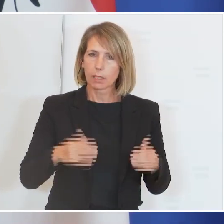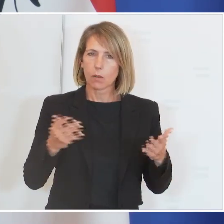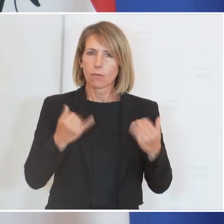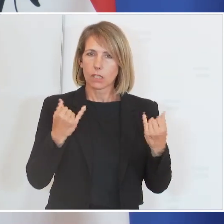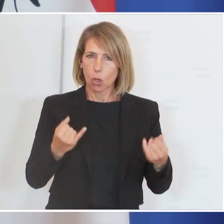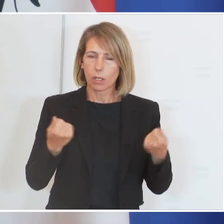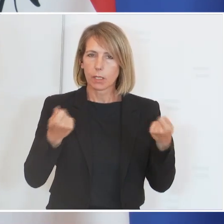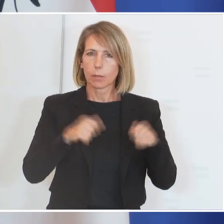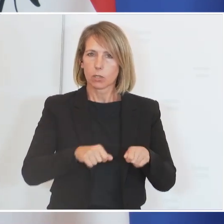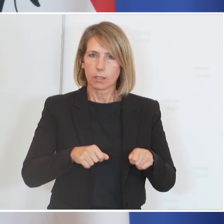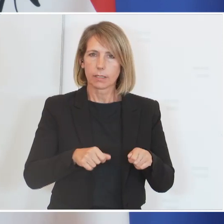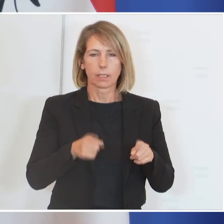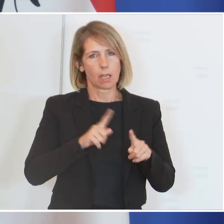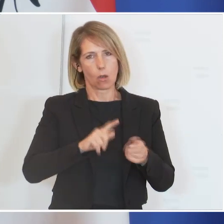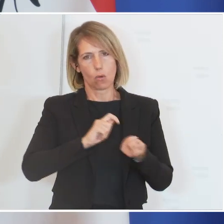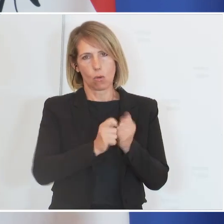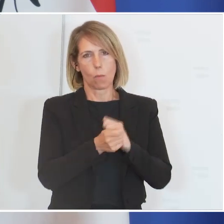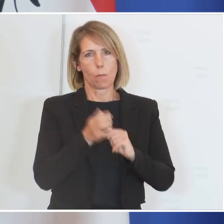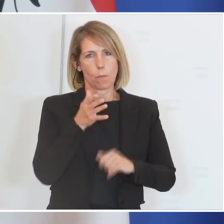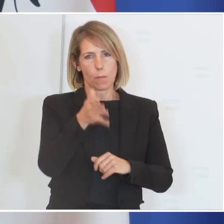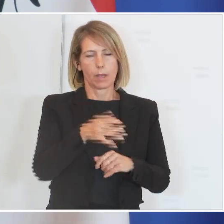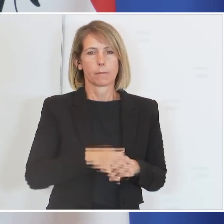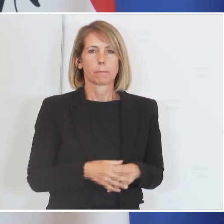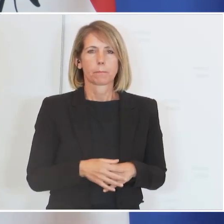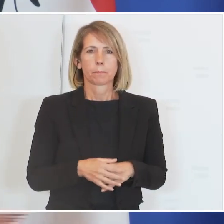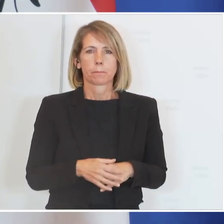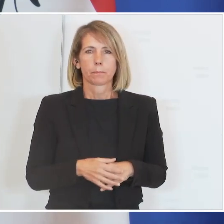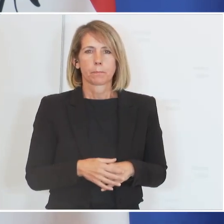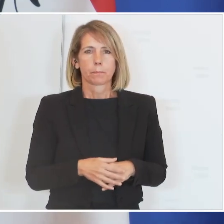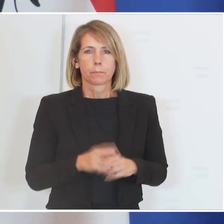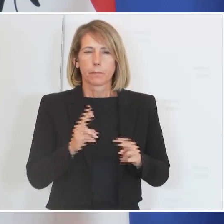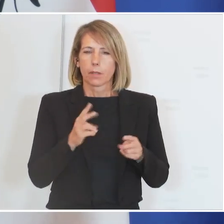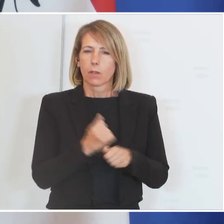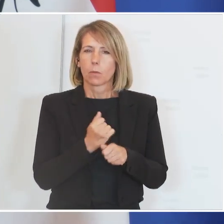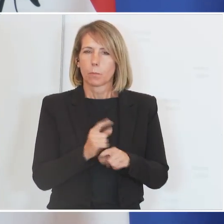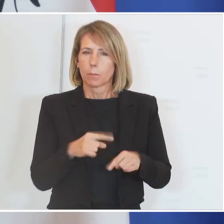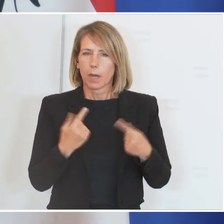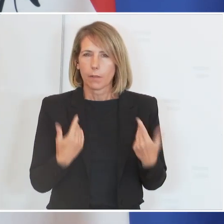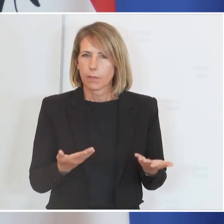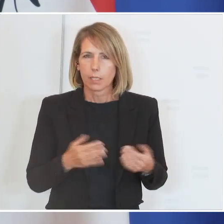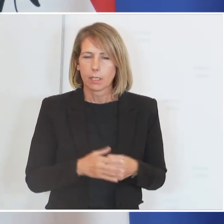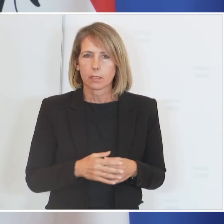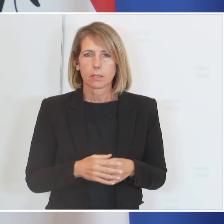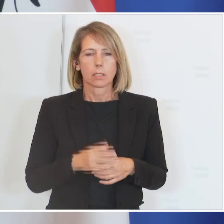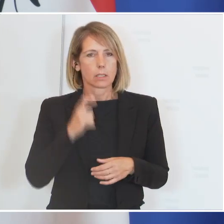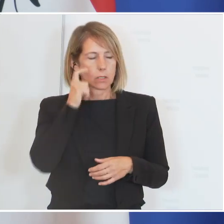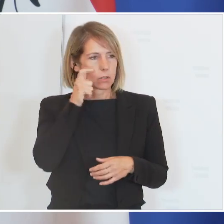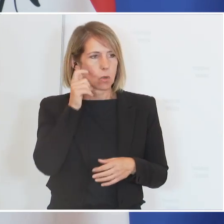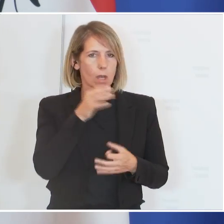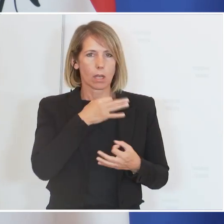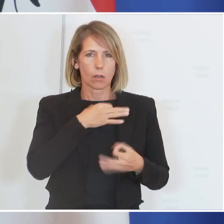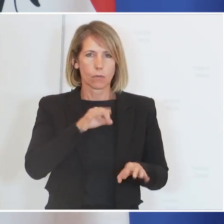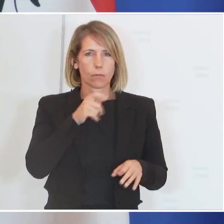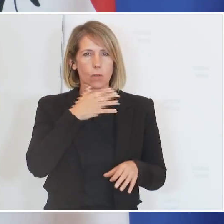die wir jetzt in weiterer Folge im Parlament beschließen werden. Warum tun wir das? Die Sorgen sind für viele Menschen in